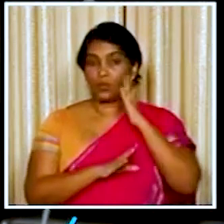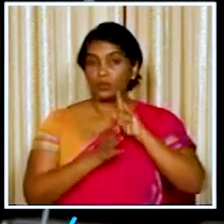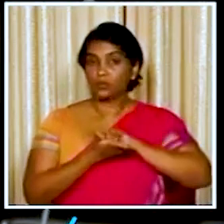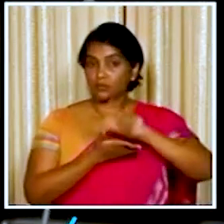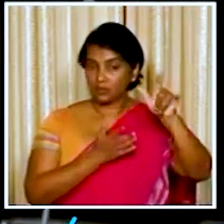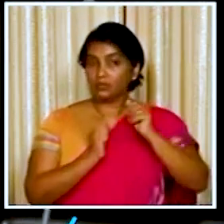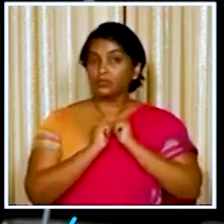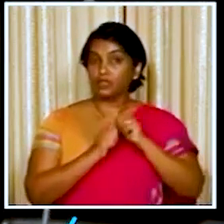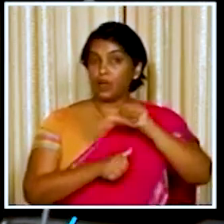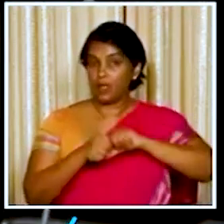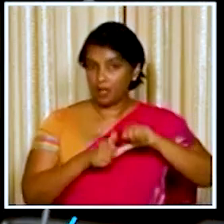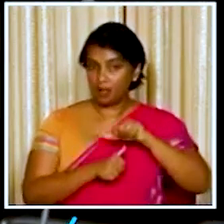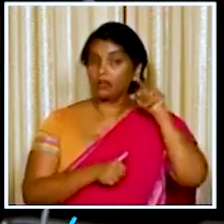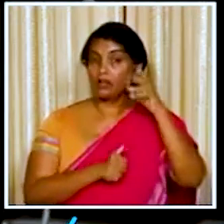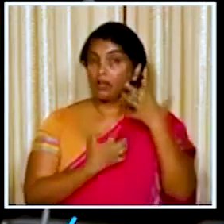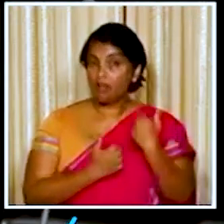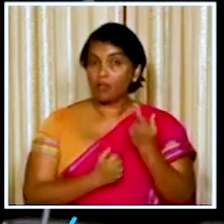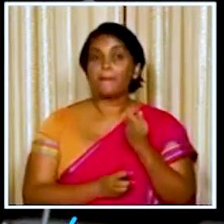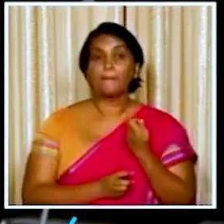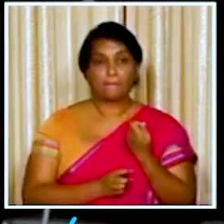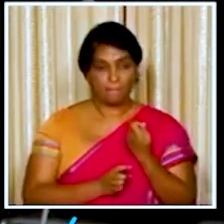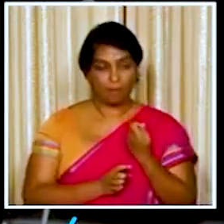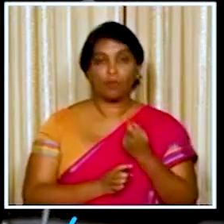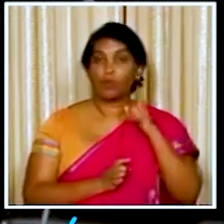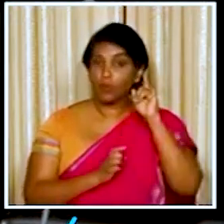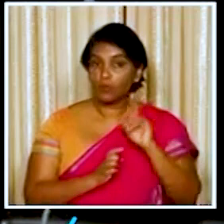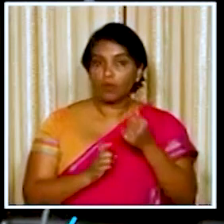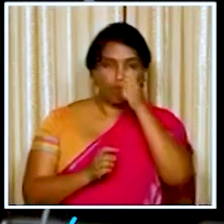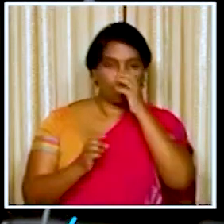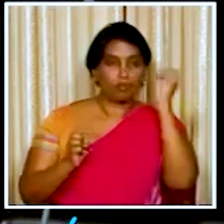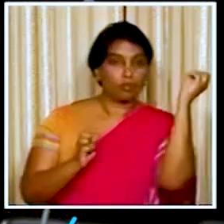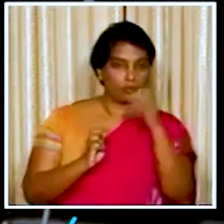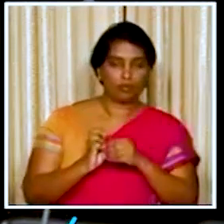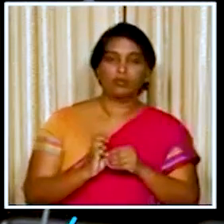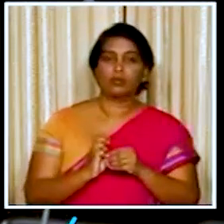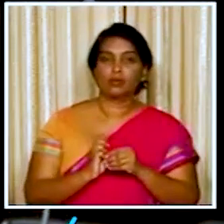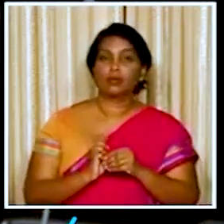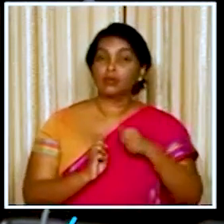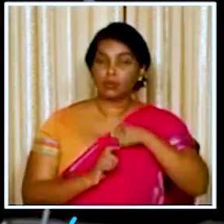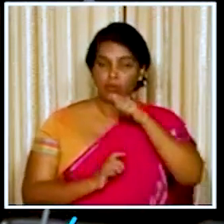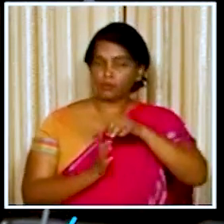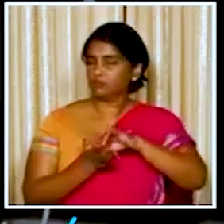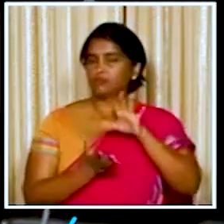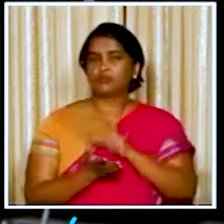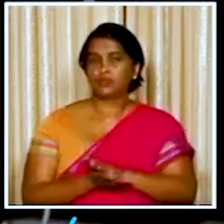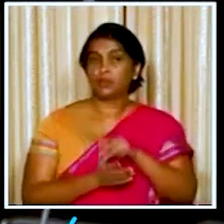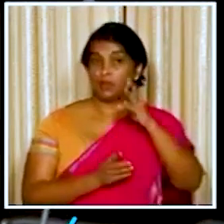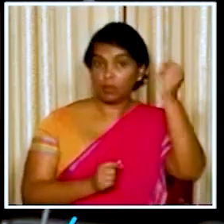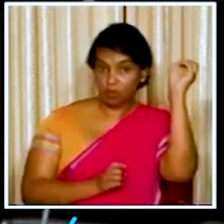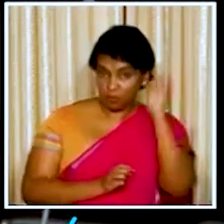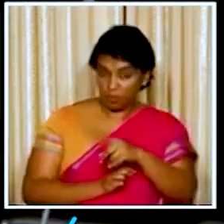නියෝජිත ආයතනවලදී ඒ අයට හම්බෙන සල්ලි ඒ අය උණ්ඩියල් විදියට ගෙන්න ගත්තේ. අපි අනිවාර්ය නීතියක් දැම්මා. ඒන